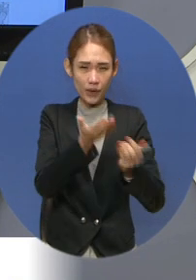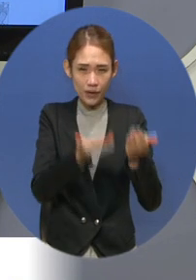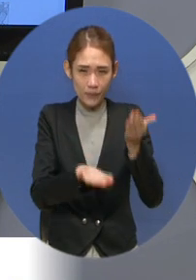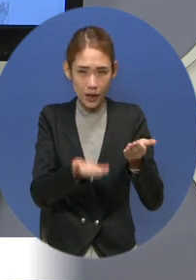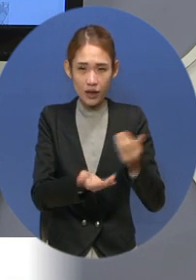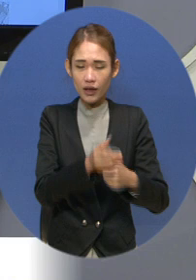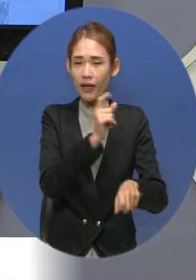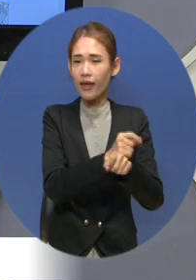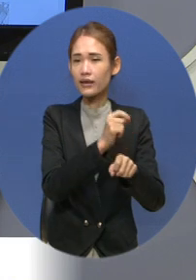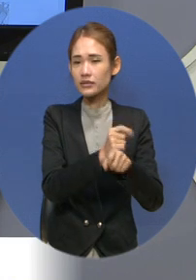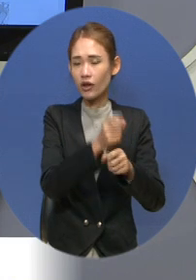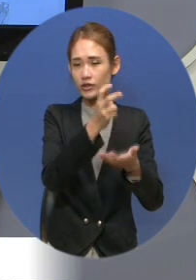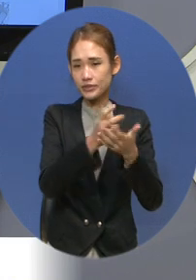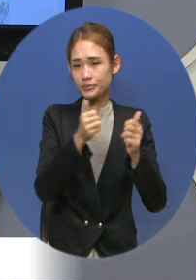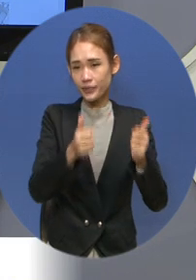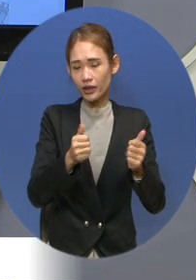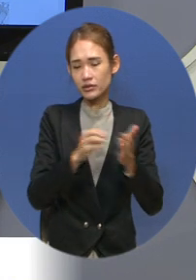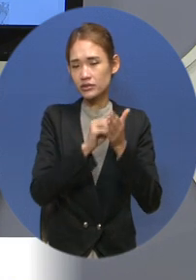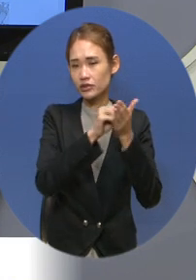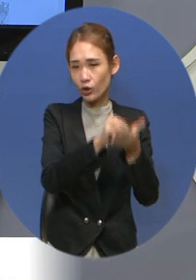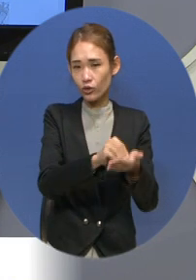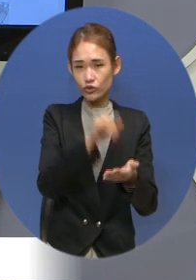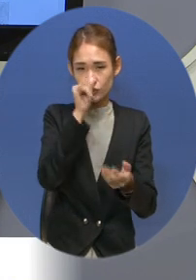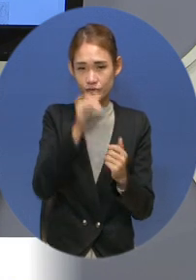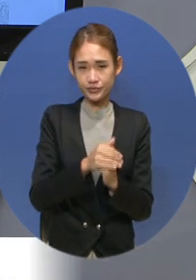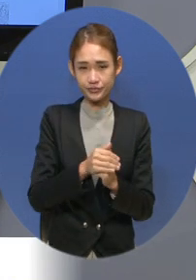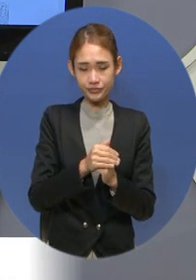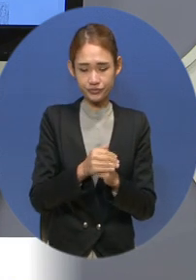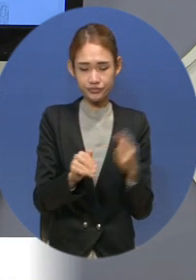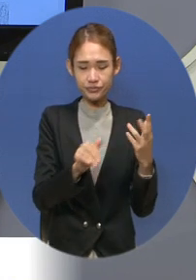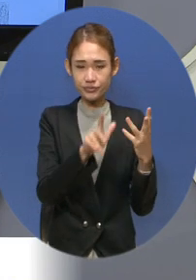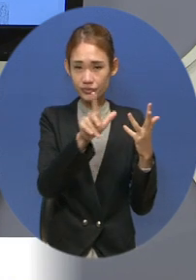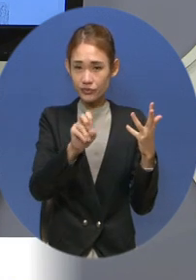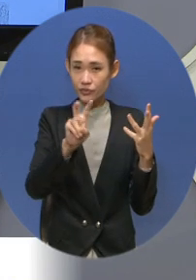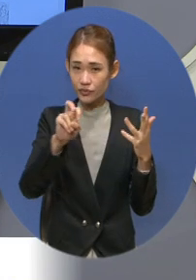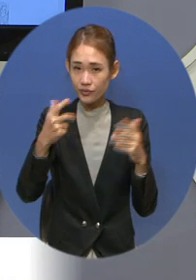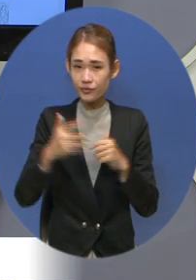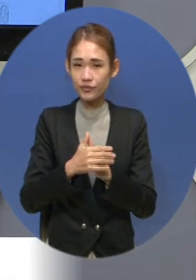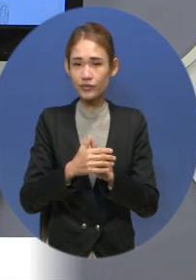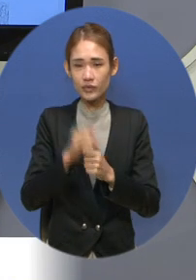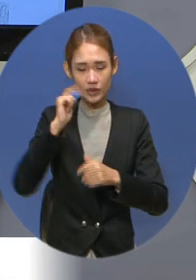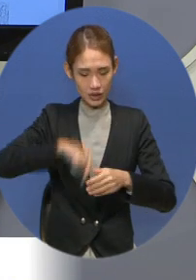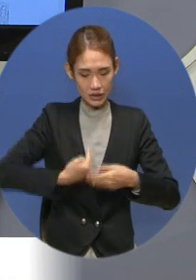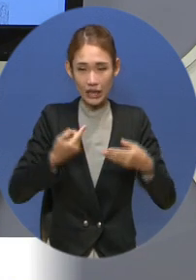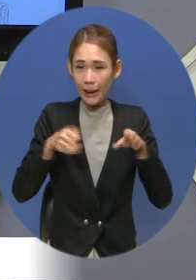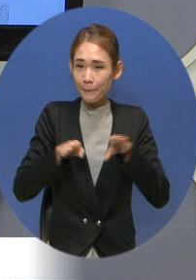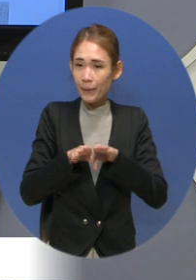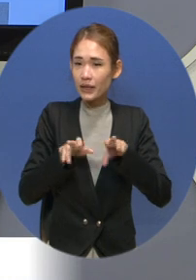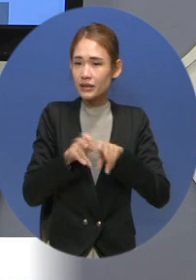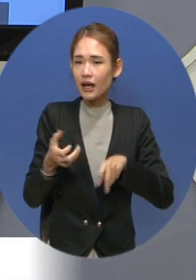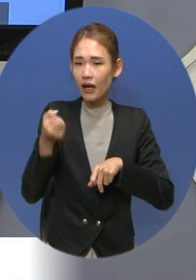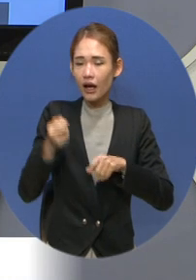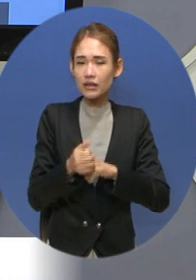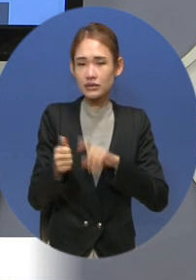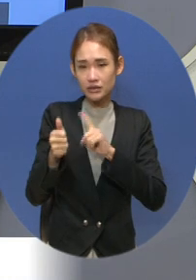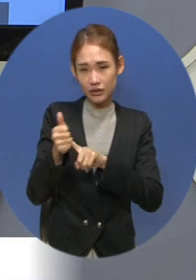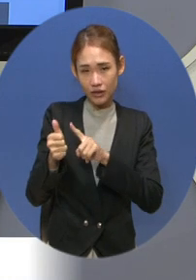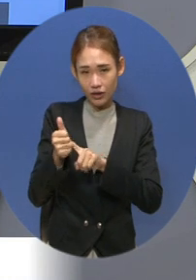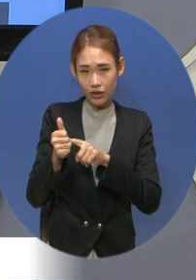행정심판을 청구 했는데요 앞서 지난해 8월 27일 자폐성 장애를 가진 a 씨는